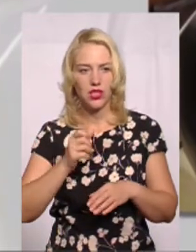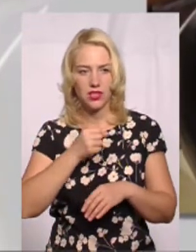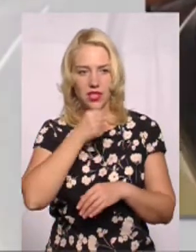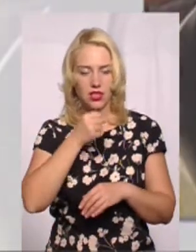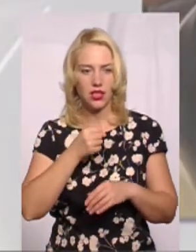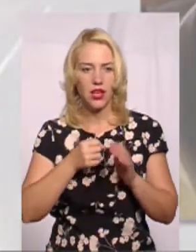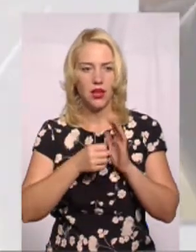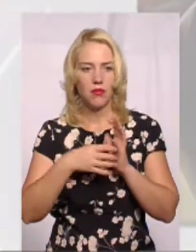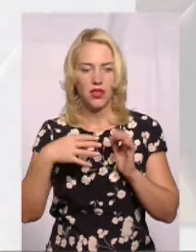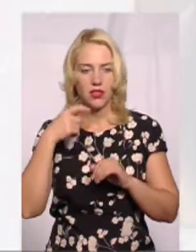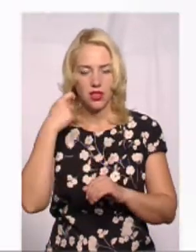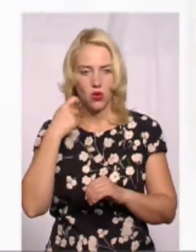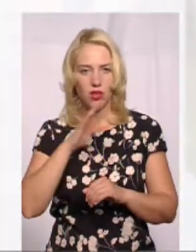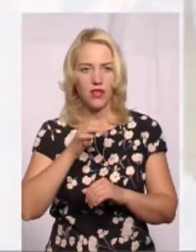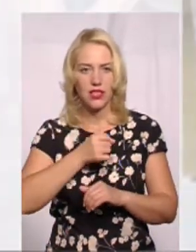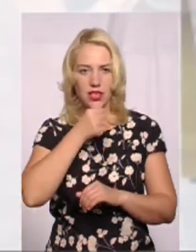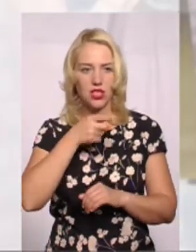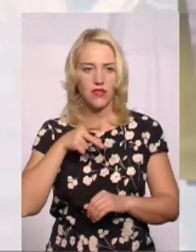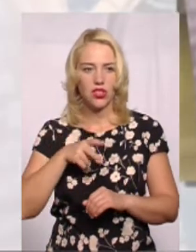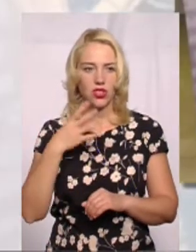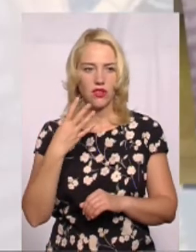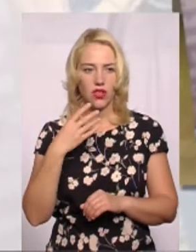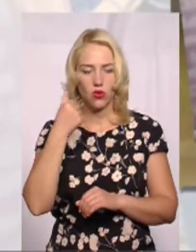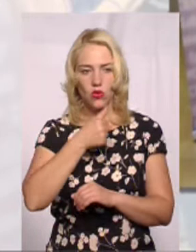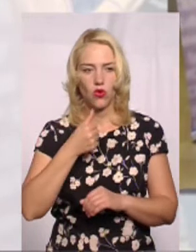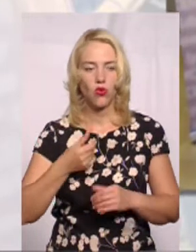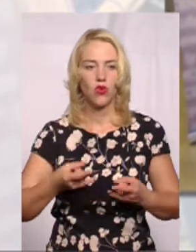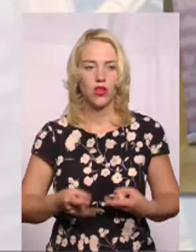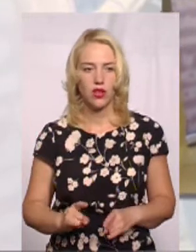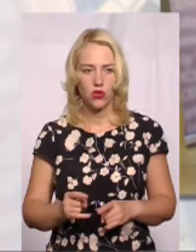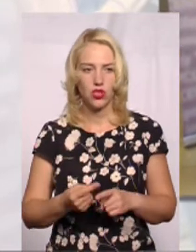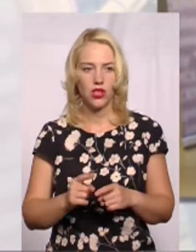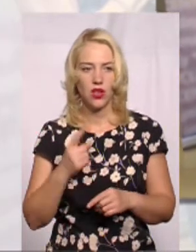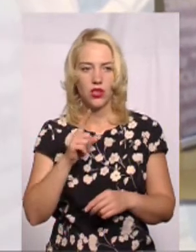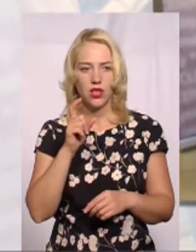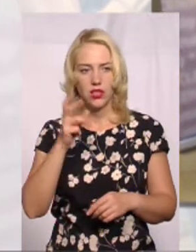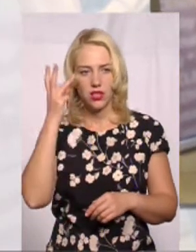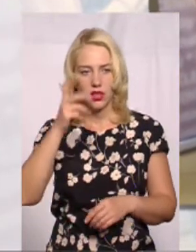не старше 2004 року народження. Власне,